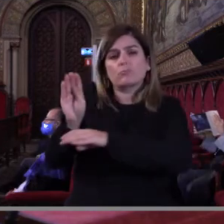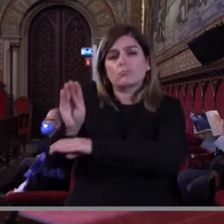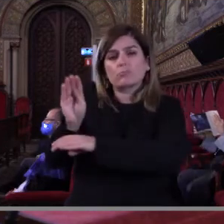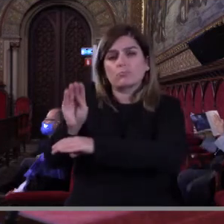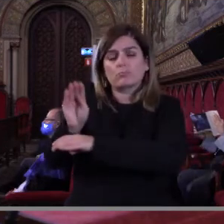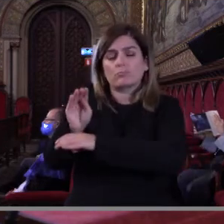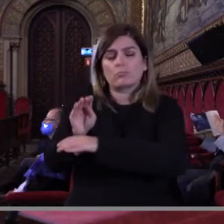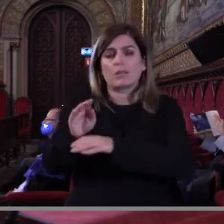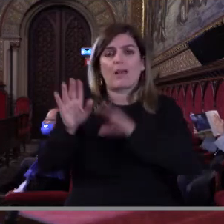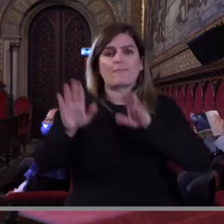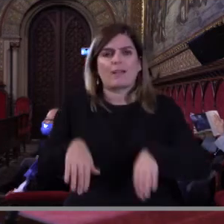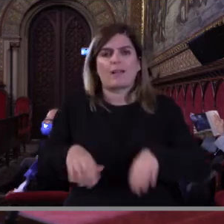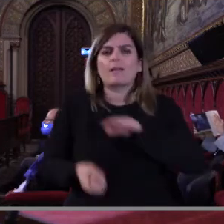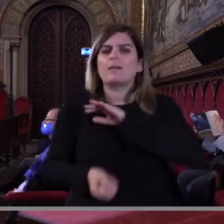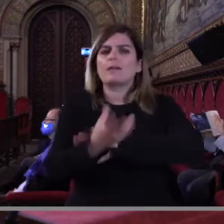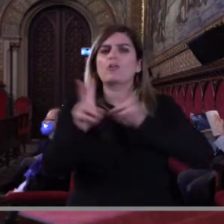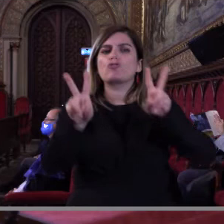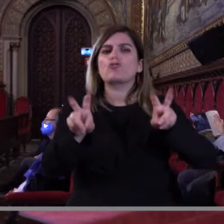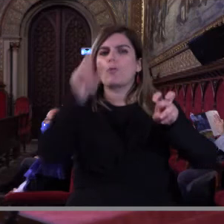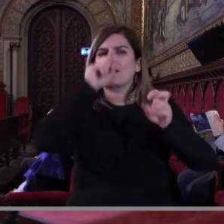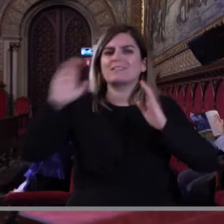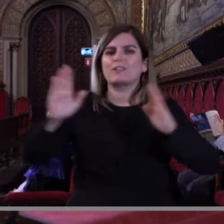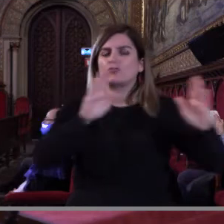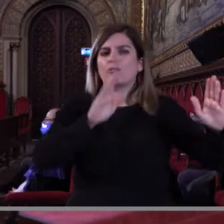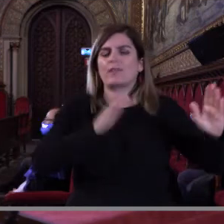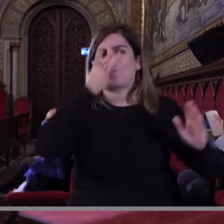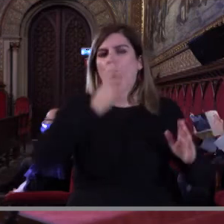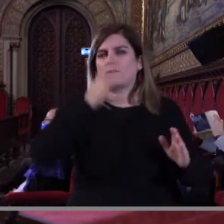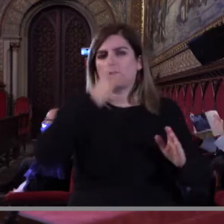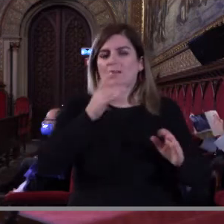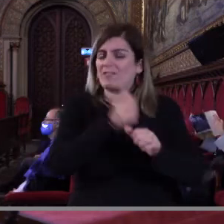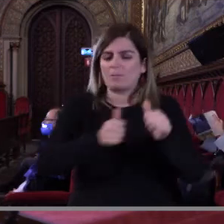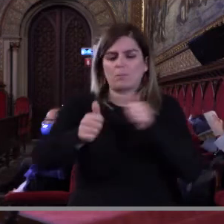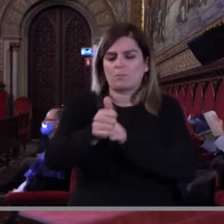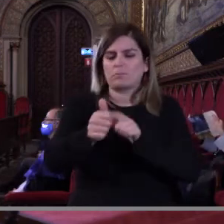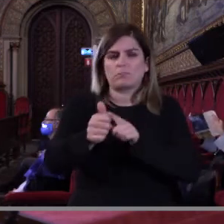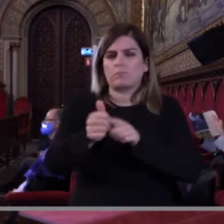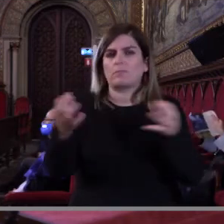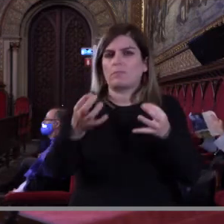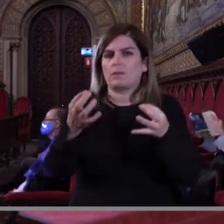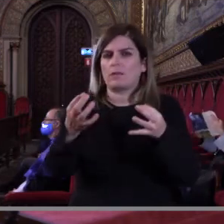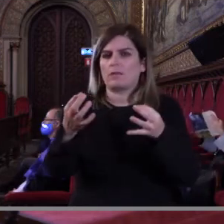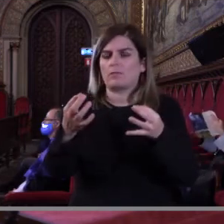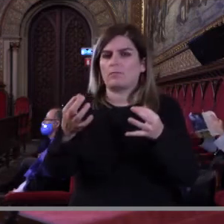definitiva, en la generació de coneixement i prioritzar, ara sí, la transferència a la societat.